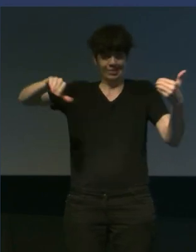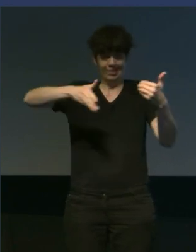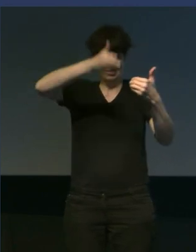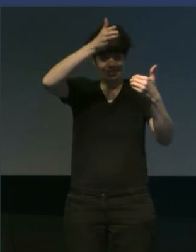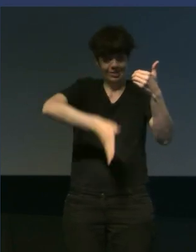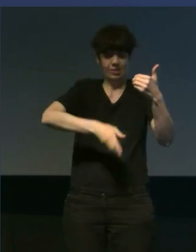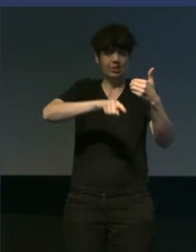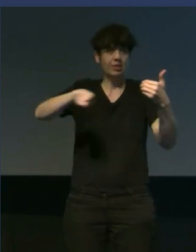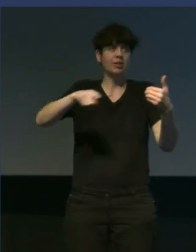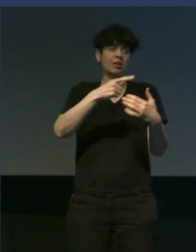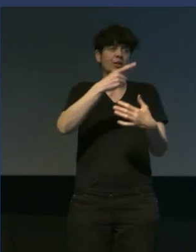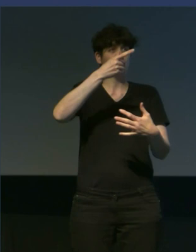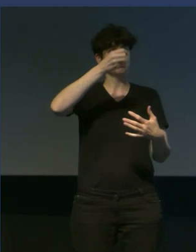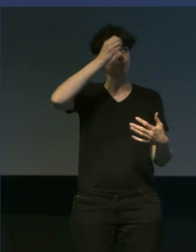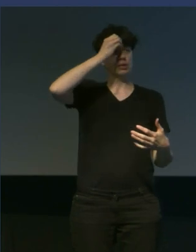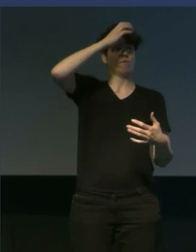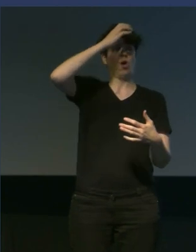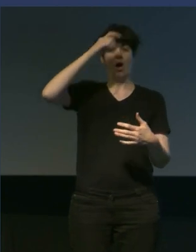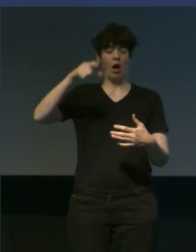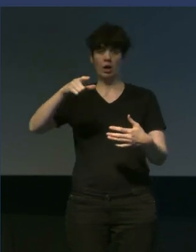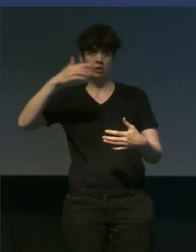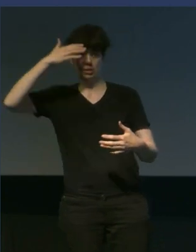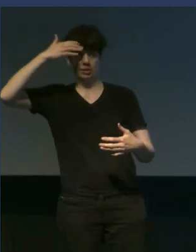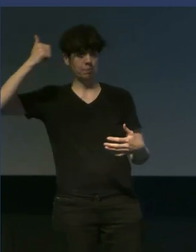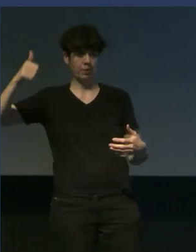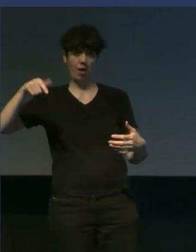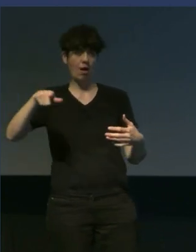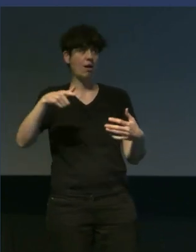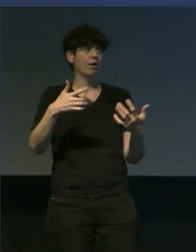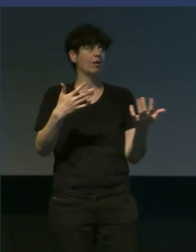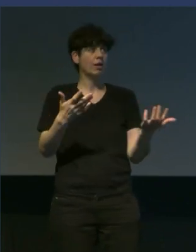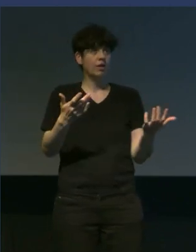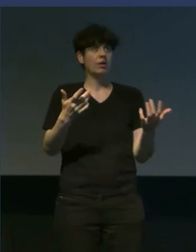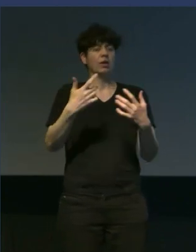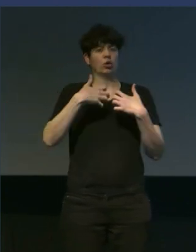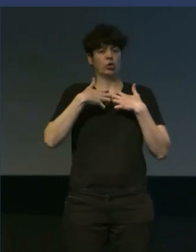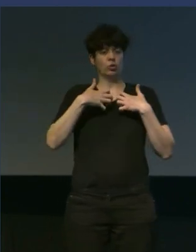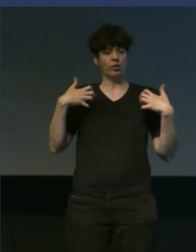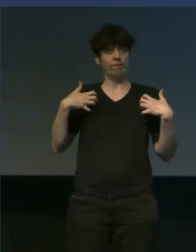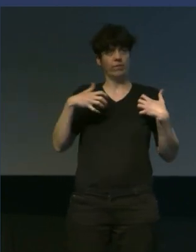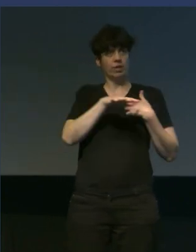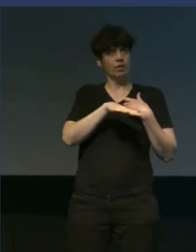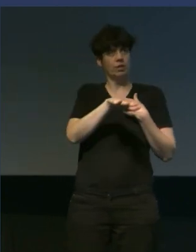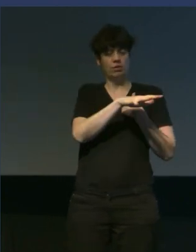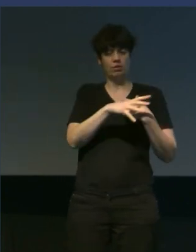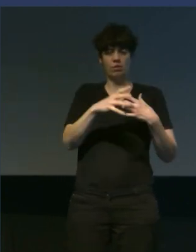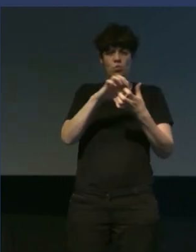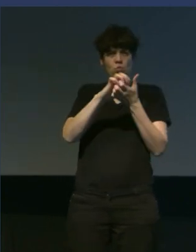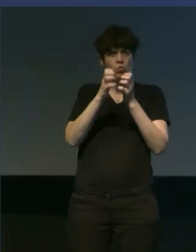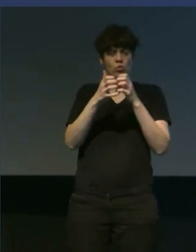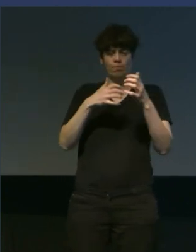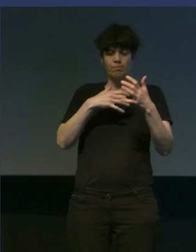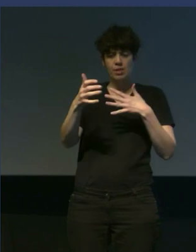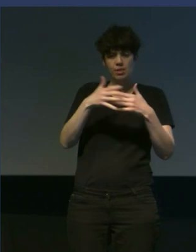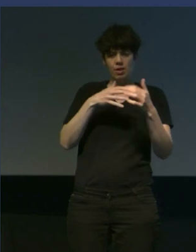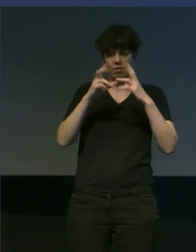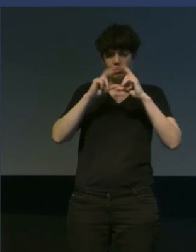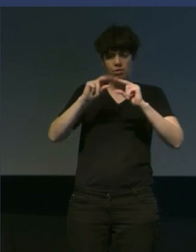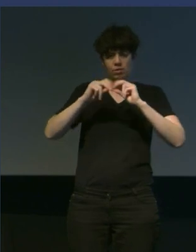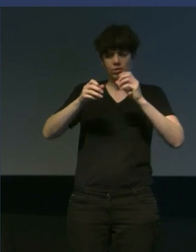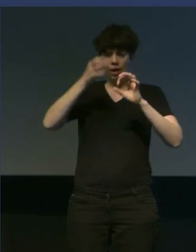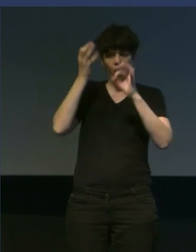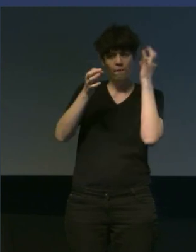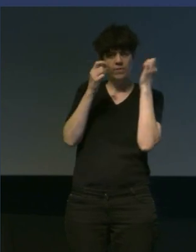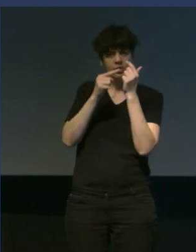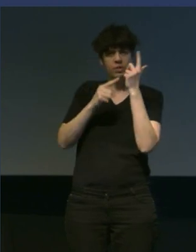c'est comme ça qu'on dit en sociologie. Et donc, c'est forcément compliqué pour les scientifiques d'en parler, de parler de leur métier, de leur découverte auprès